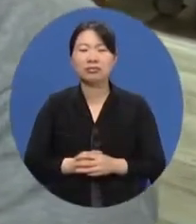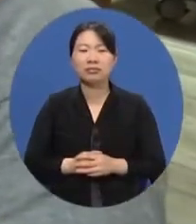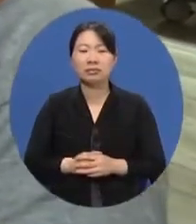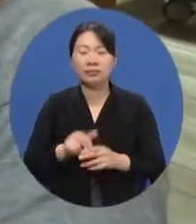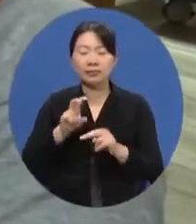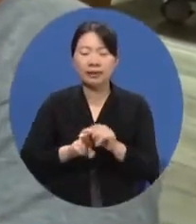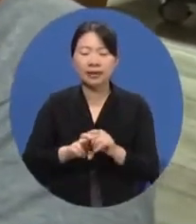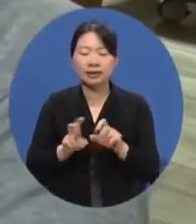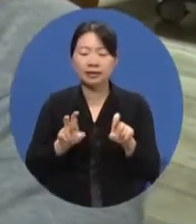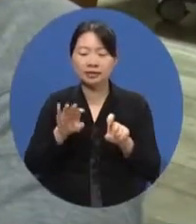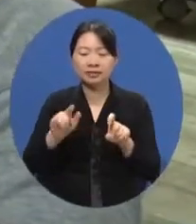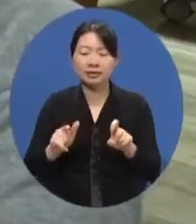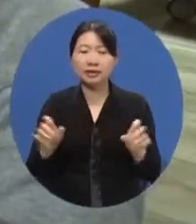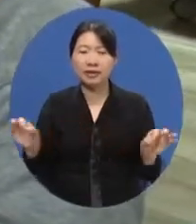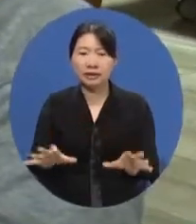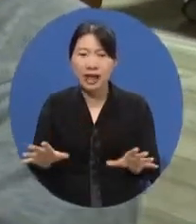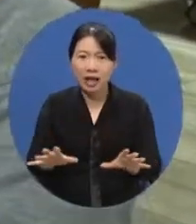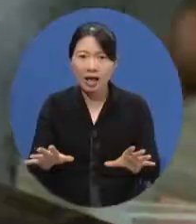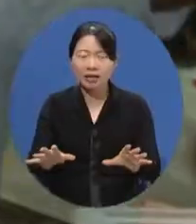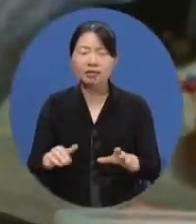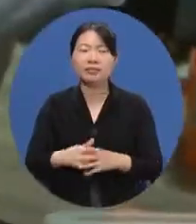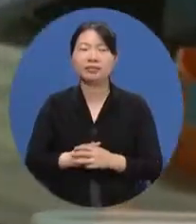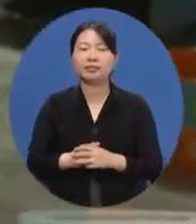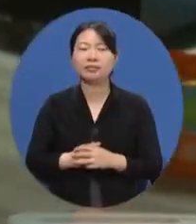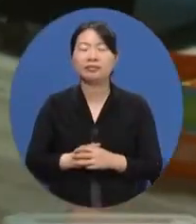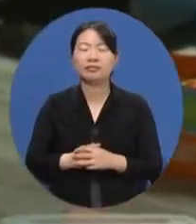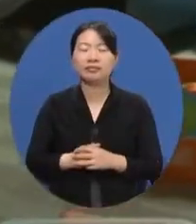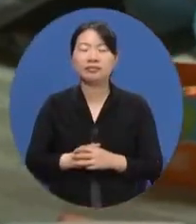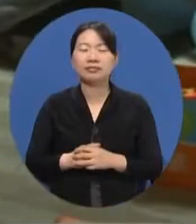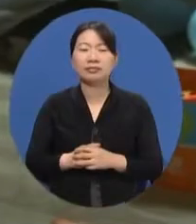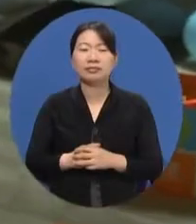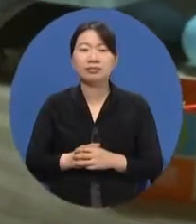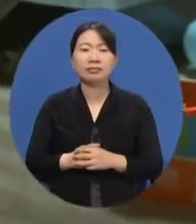앉은 지 10분도 지나지 않았는데